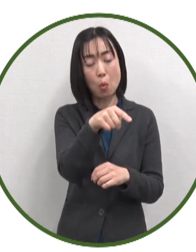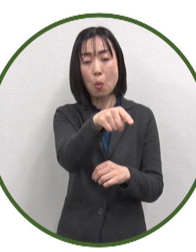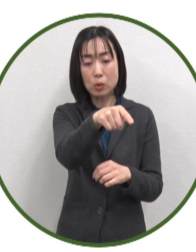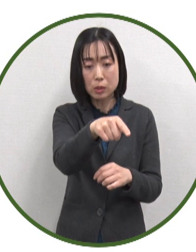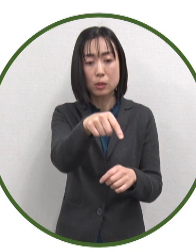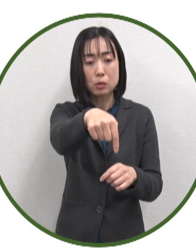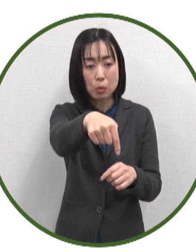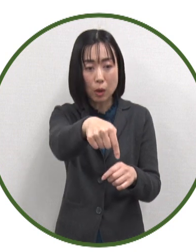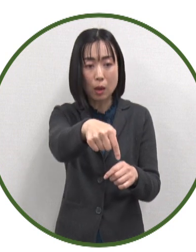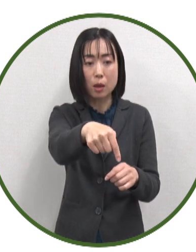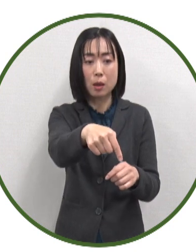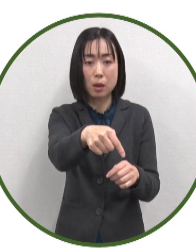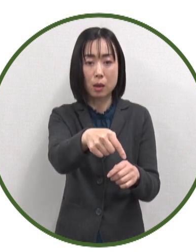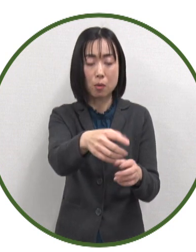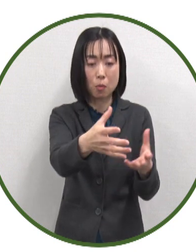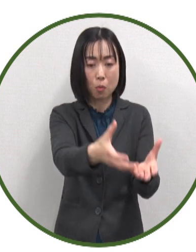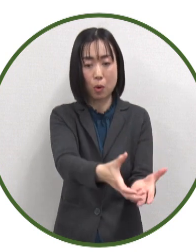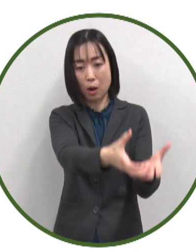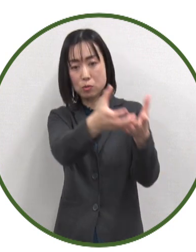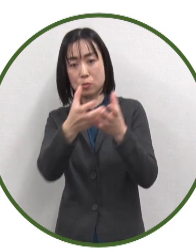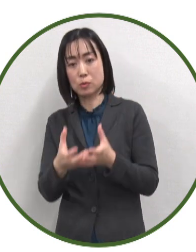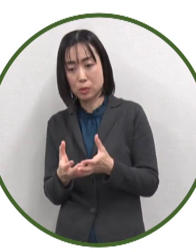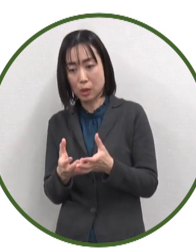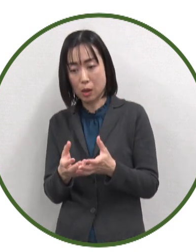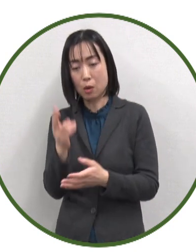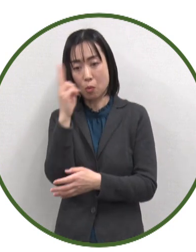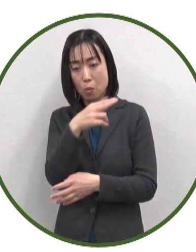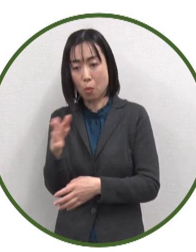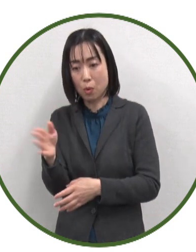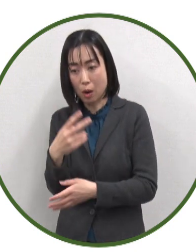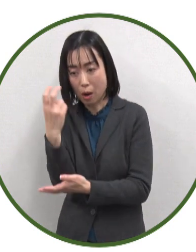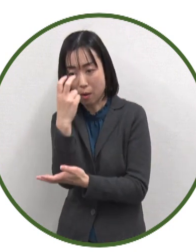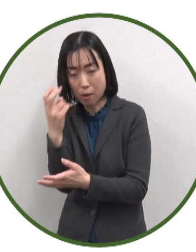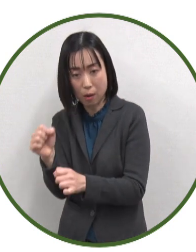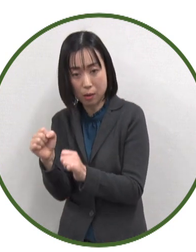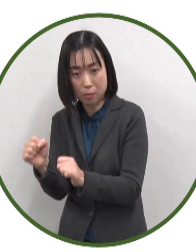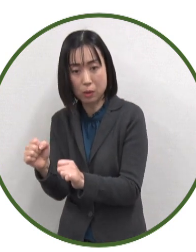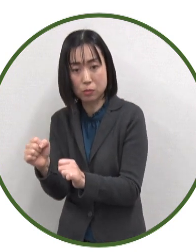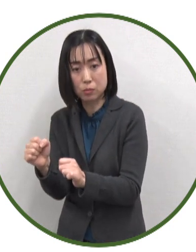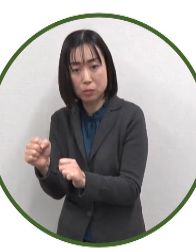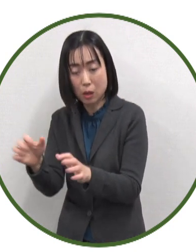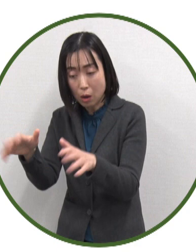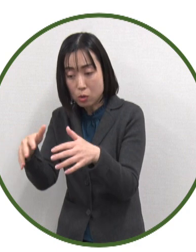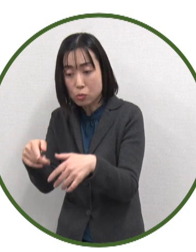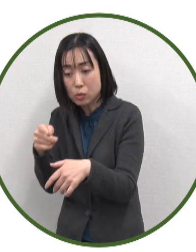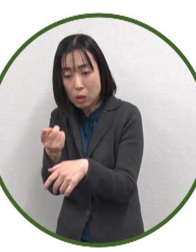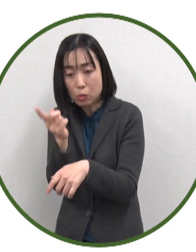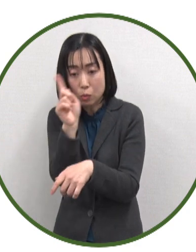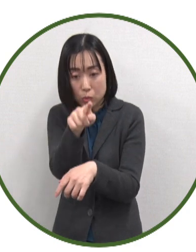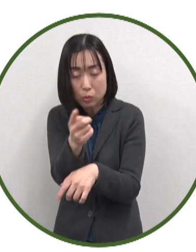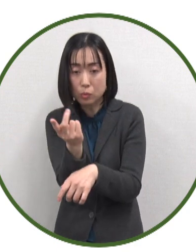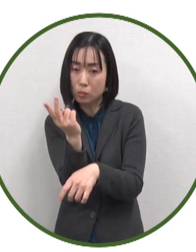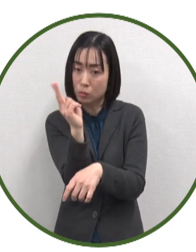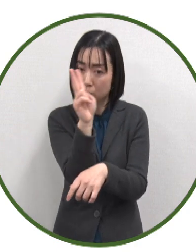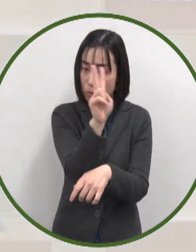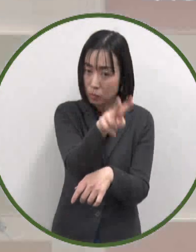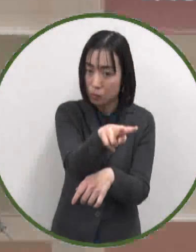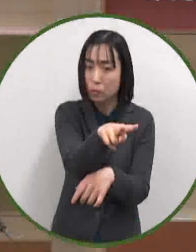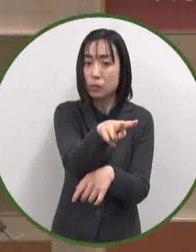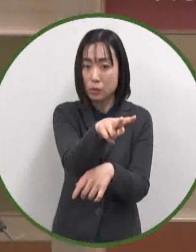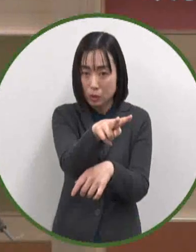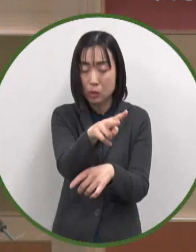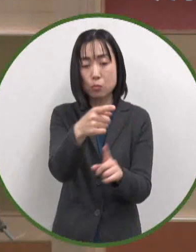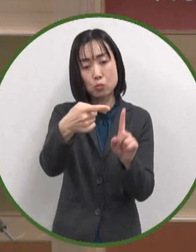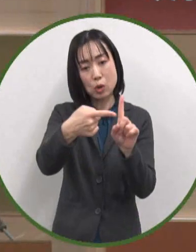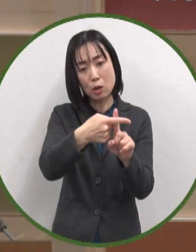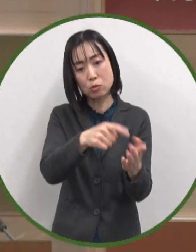そして、検査を実施するという仕組みとなっています。で、回収した翌日または翌々日に陽性者にご連絡をします。